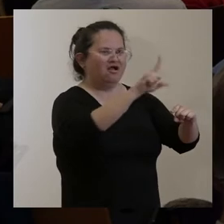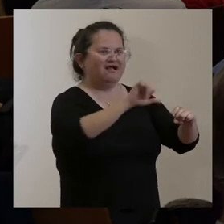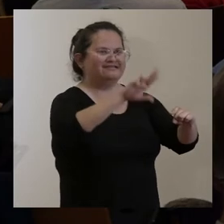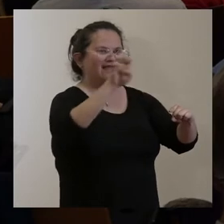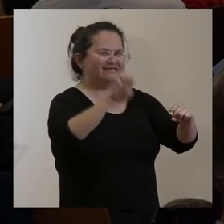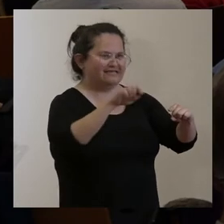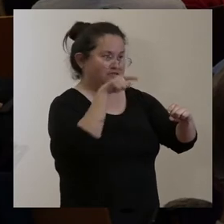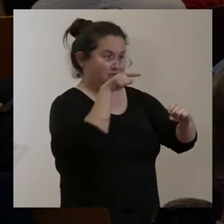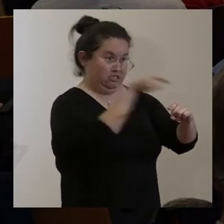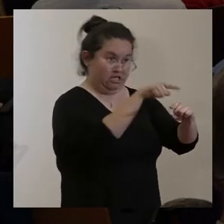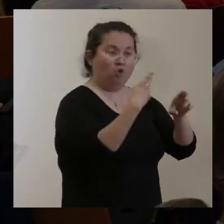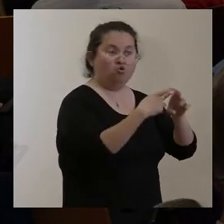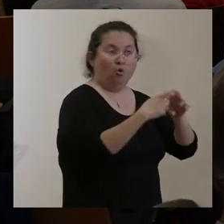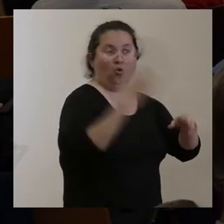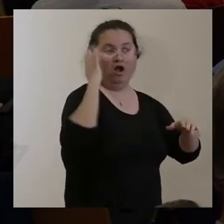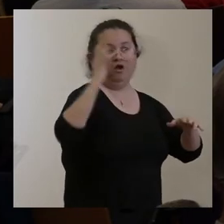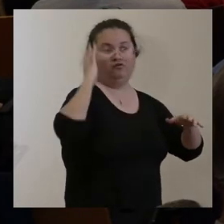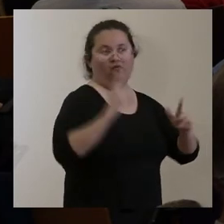côte d'Angole.